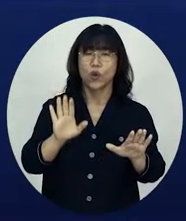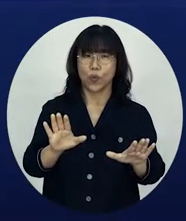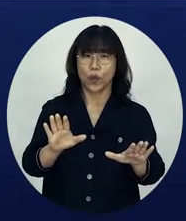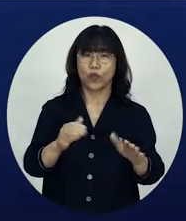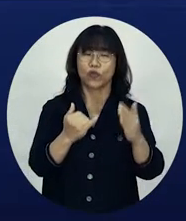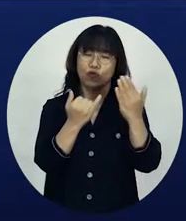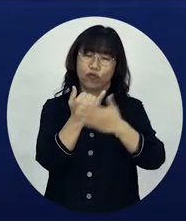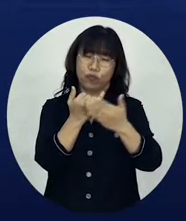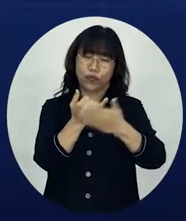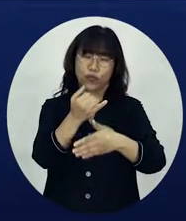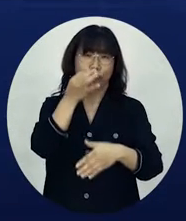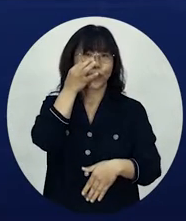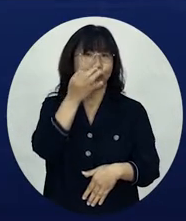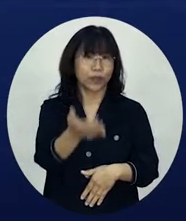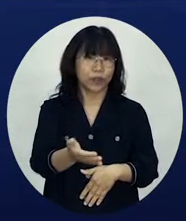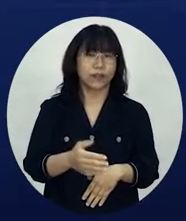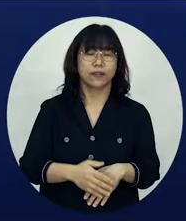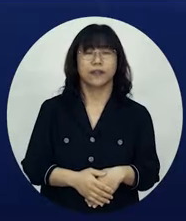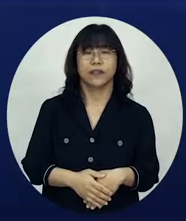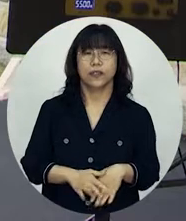유튜브 채널을 통해 방송됩니다